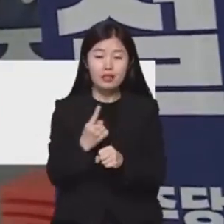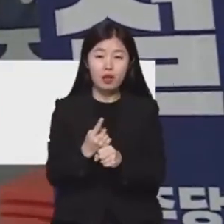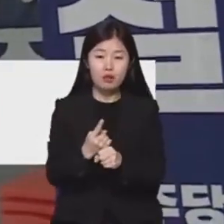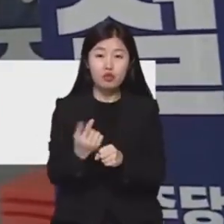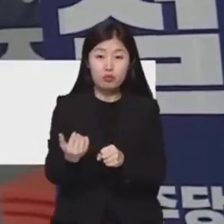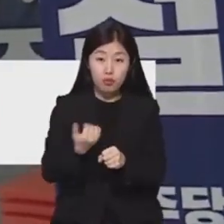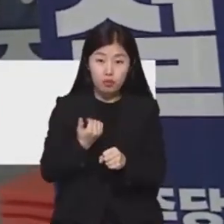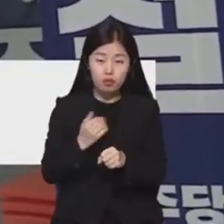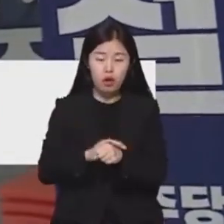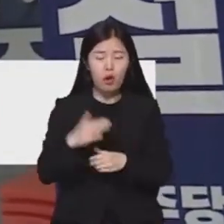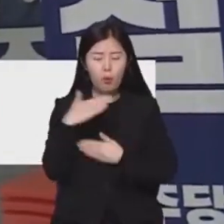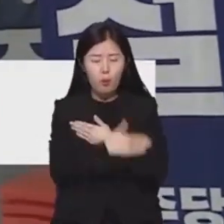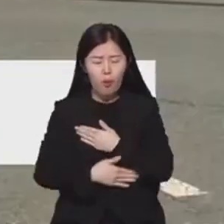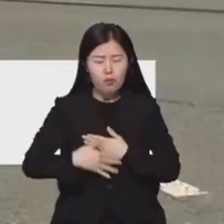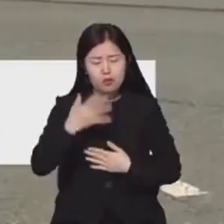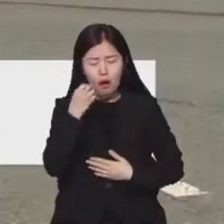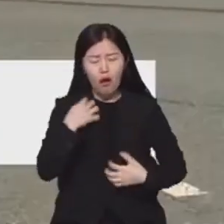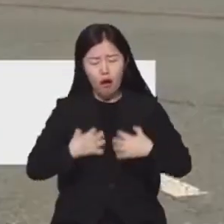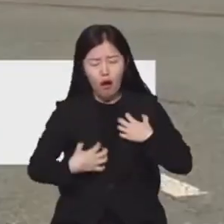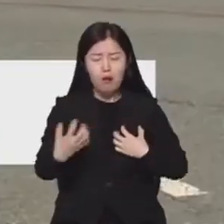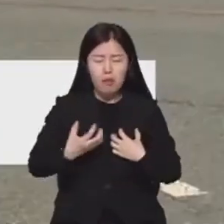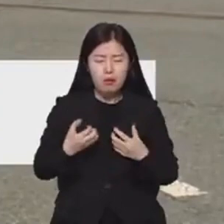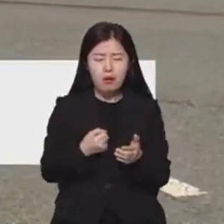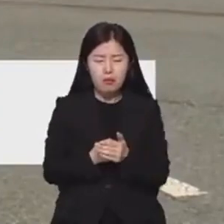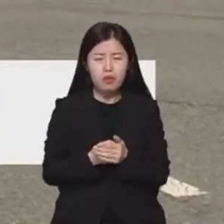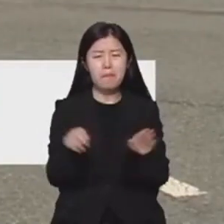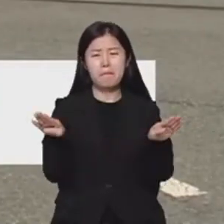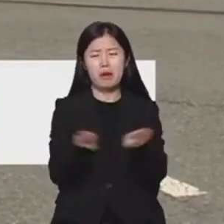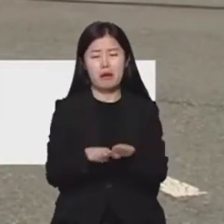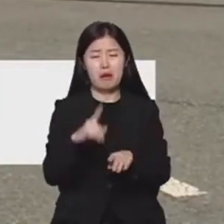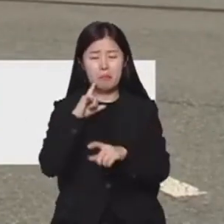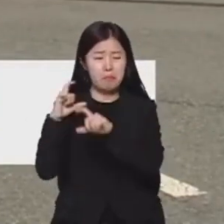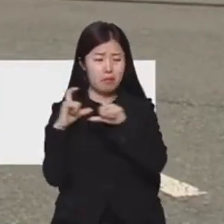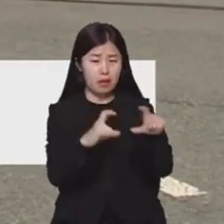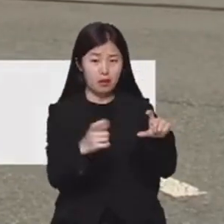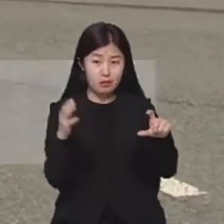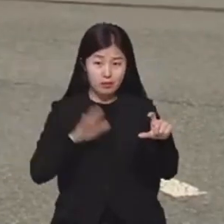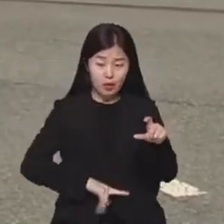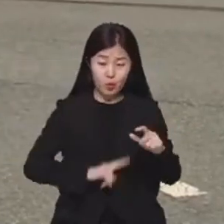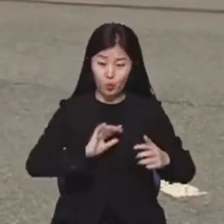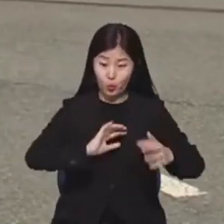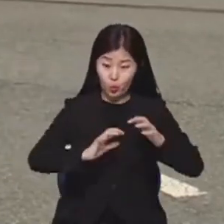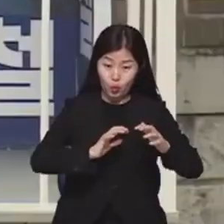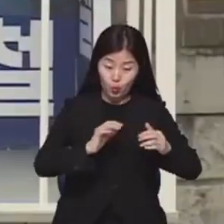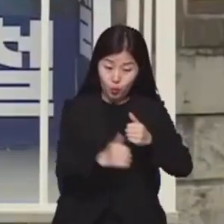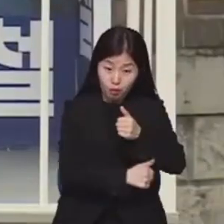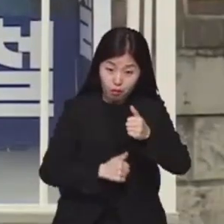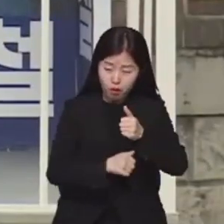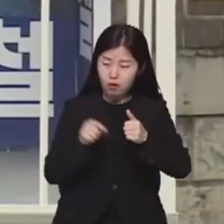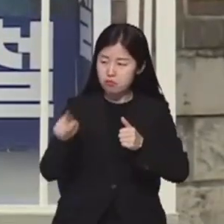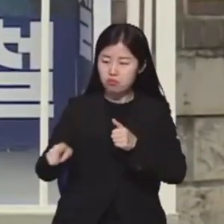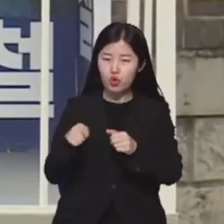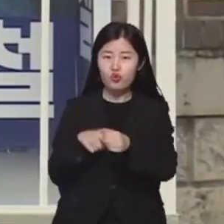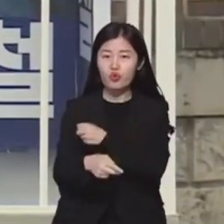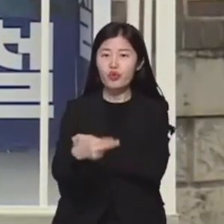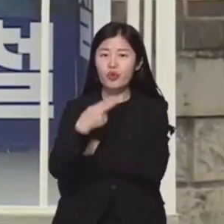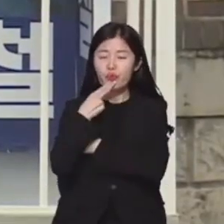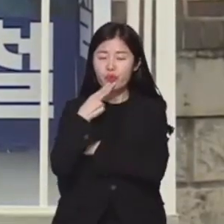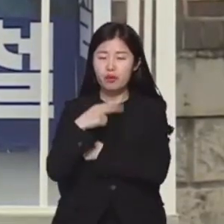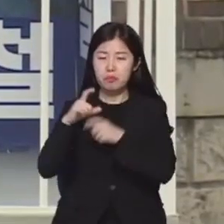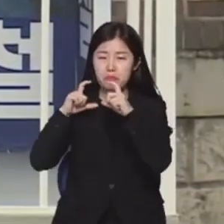앞두고 건강 이상을 이유로 불참을 통보했지만 선거방송 토론위원회는 정당한 불참 사유가 아니라고